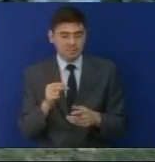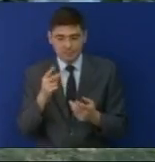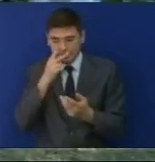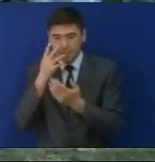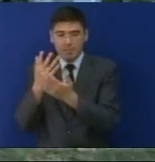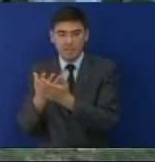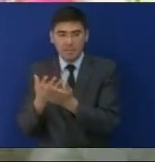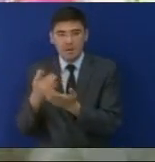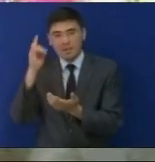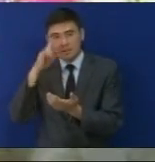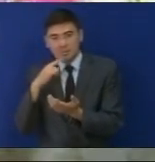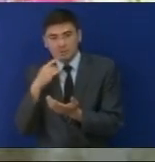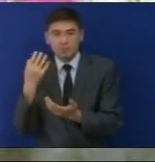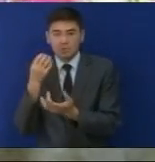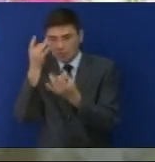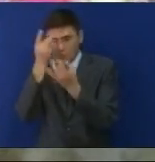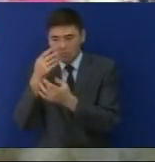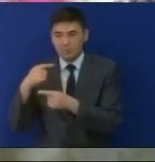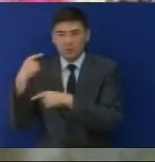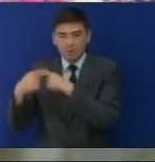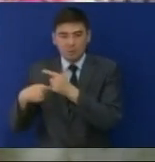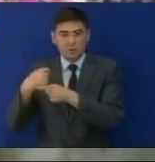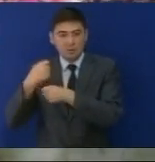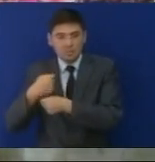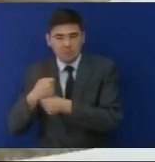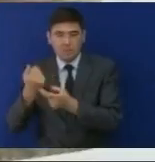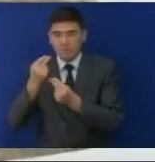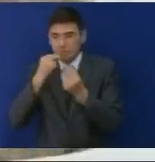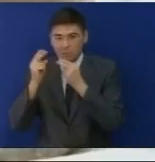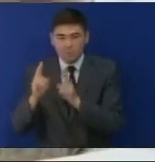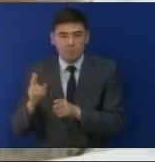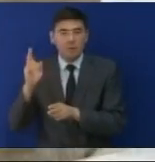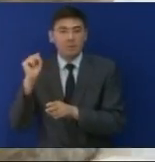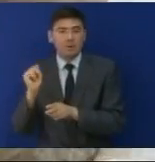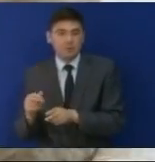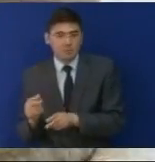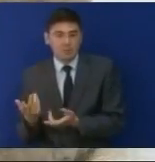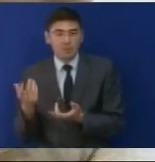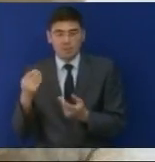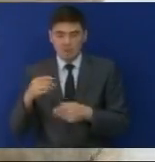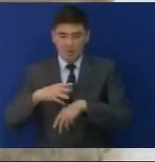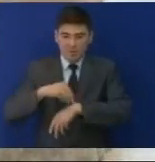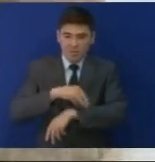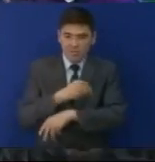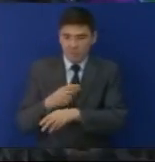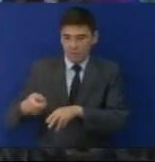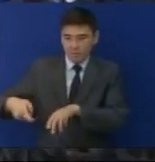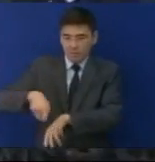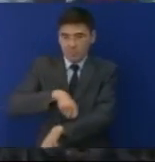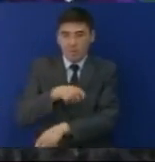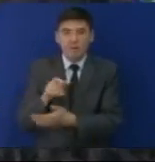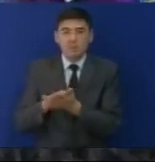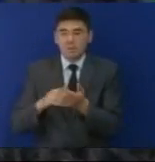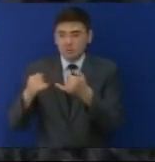где демонстрировали публике бытовые особенности казахского народа. Показывали, как в старину готовили национальные блюда, выбивали овчину и какую